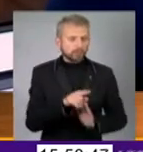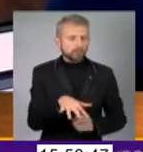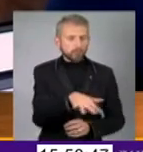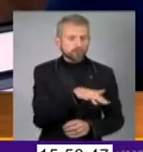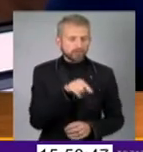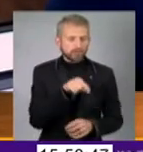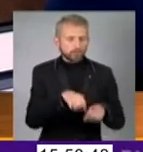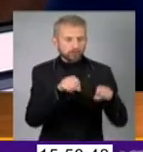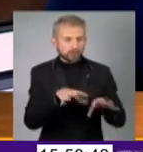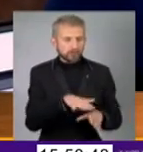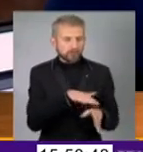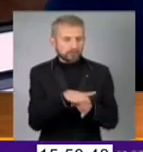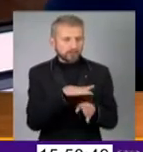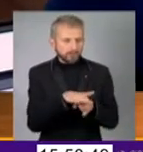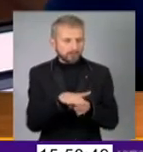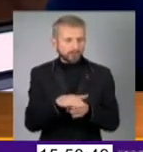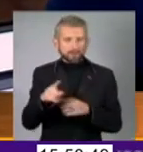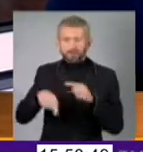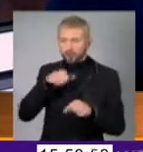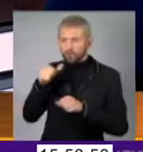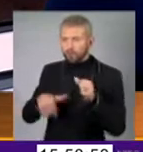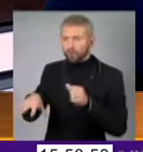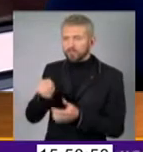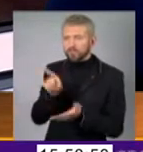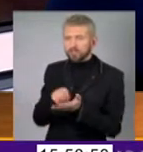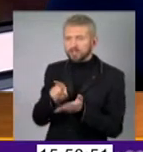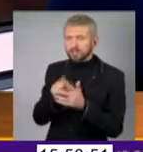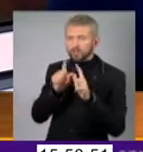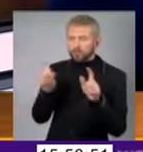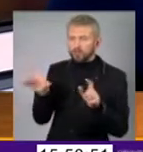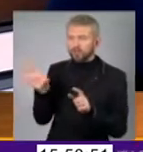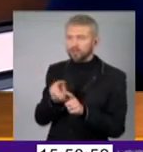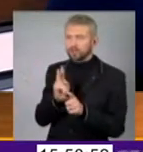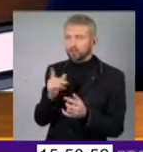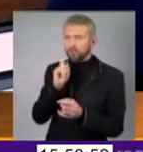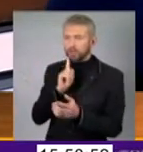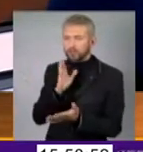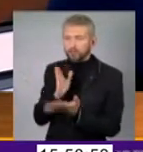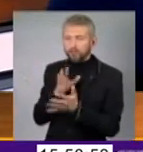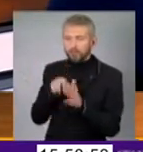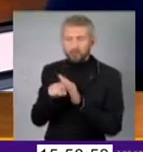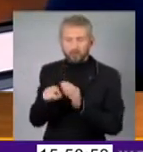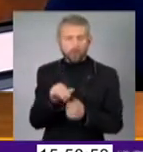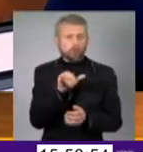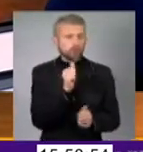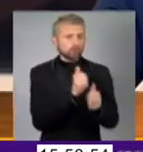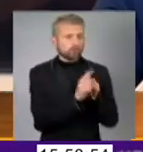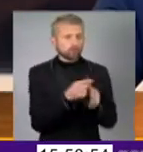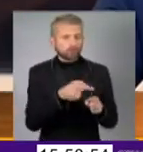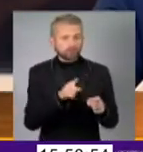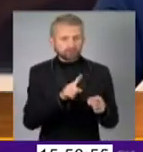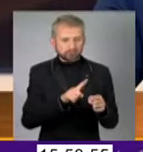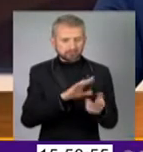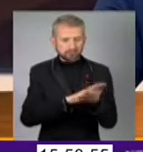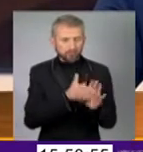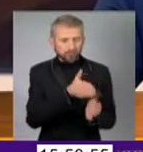цього рішення, реалізація. Тобто якраз наступного року всі пенсійні фонди і всі, хто зараз ще поки перебувають? В кожного з них, у цього договору, там, де